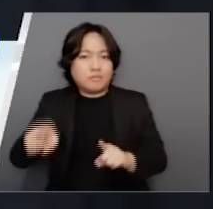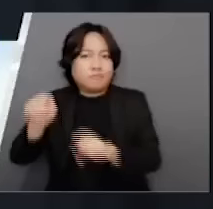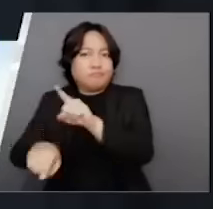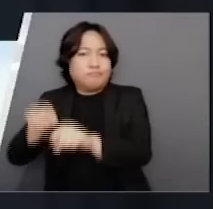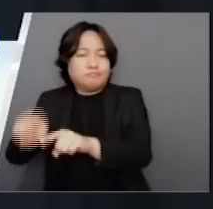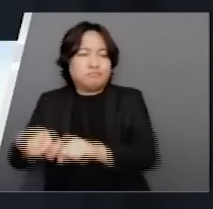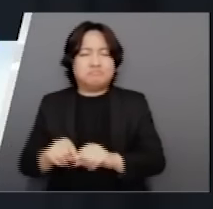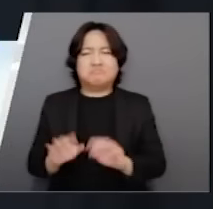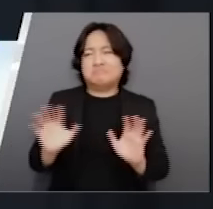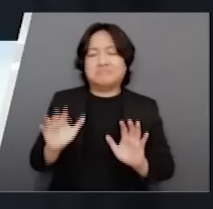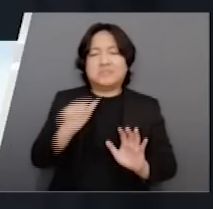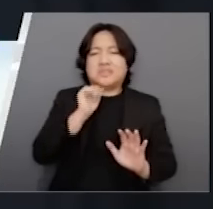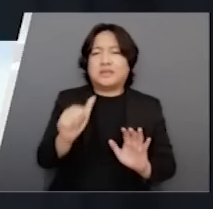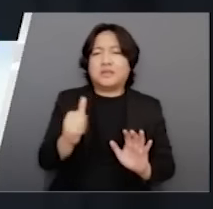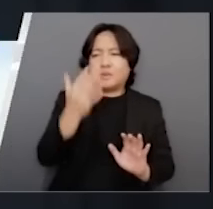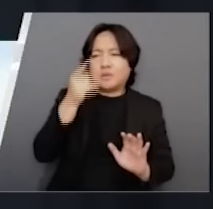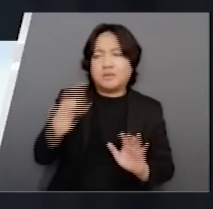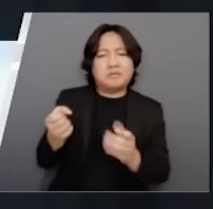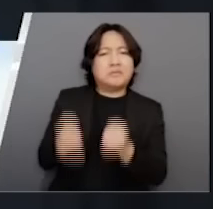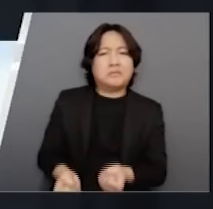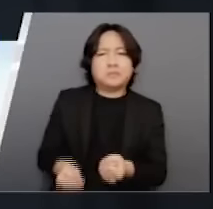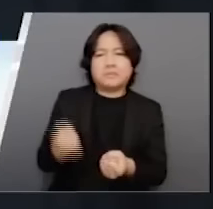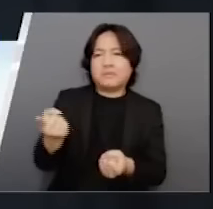or mahina siya